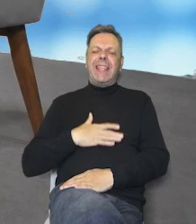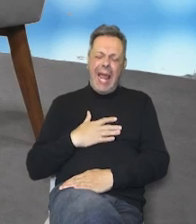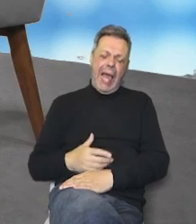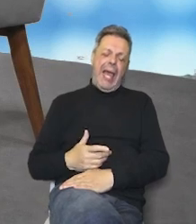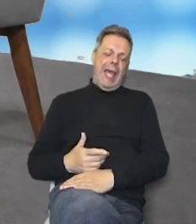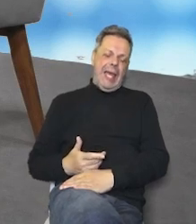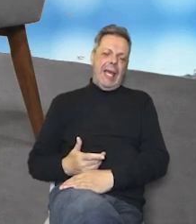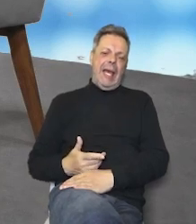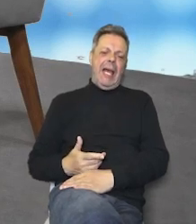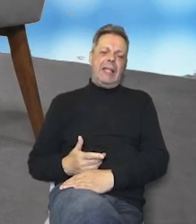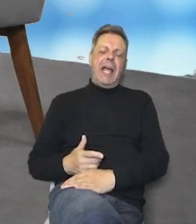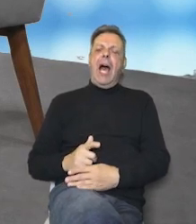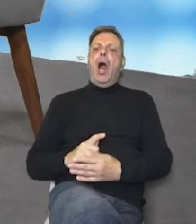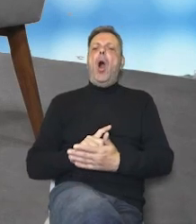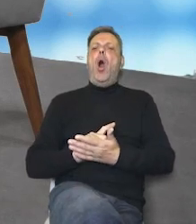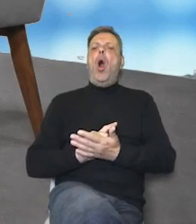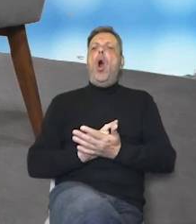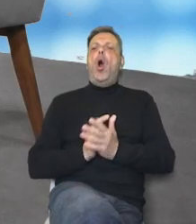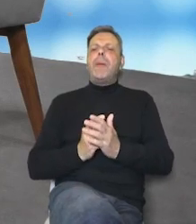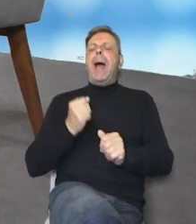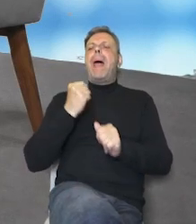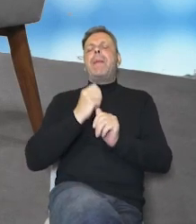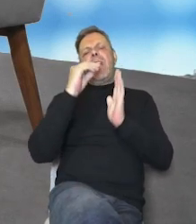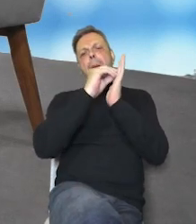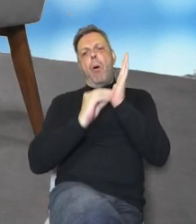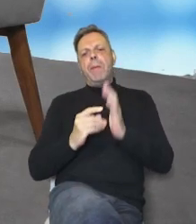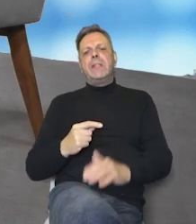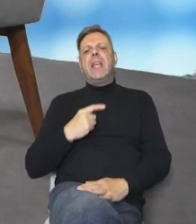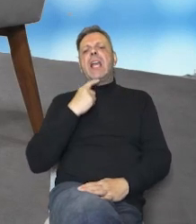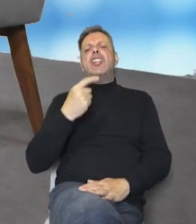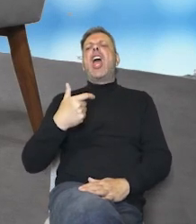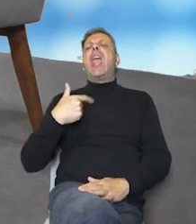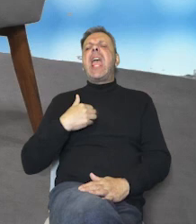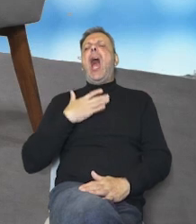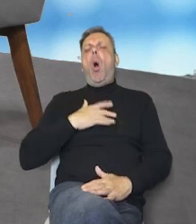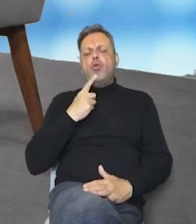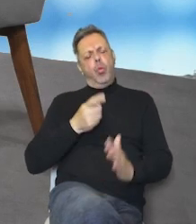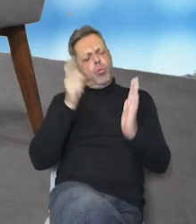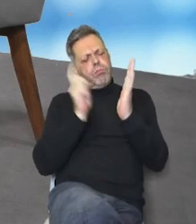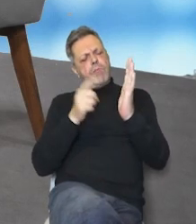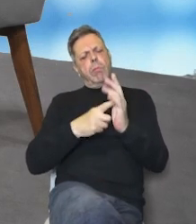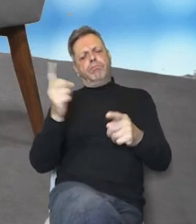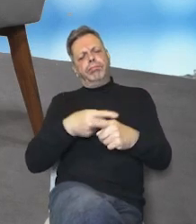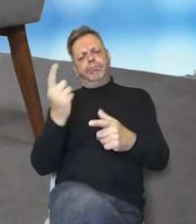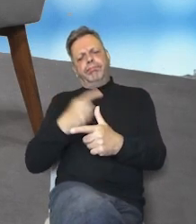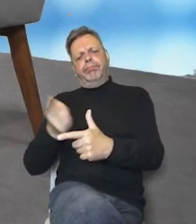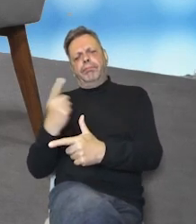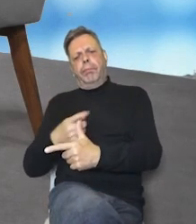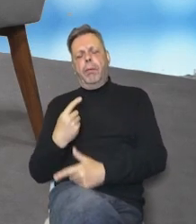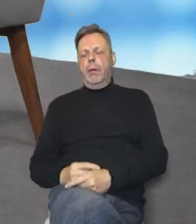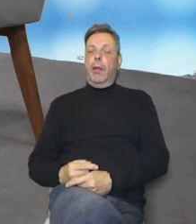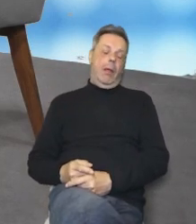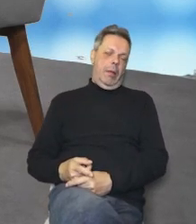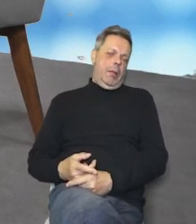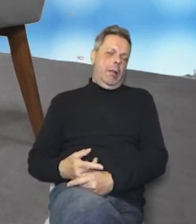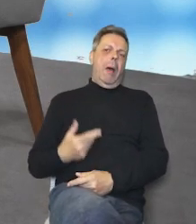startu napravi getro popis i kaže ja bi to i to. Moji pacijenti znaju da to kod mene